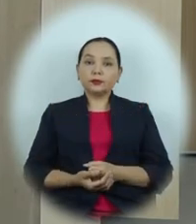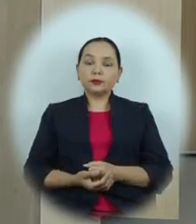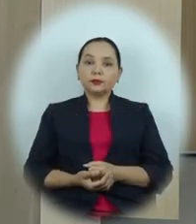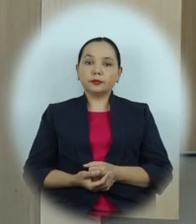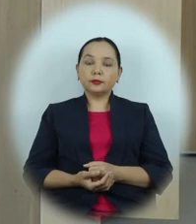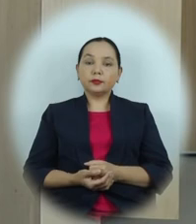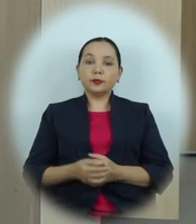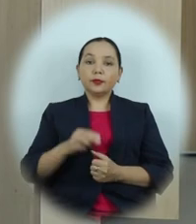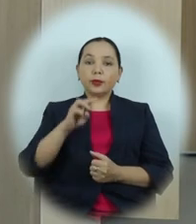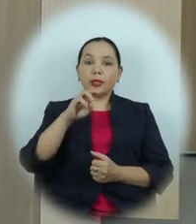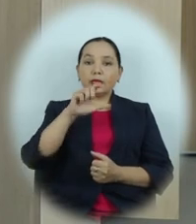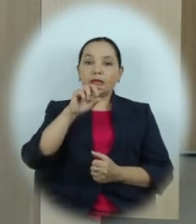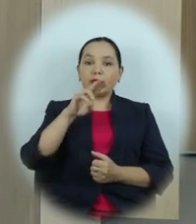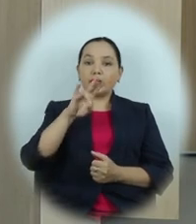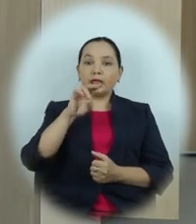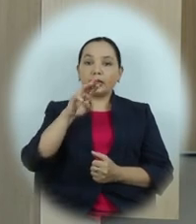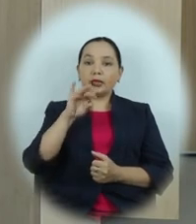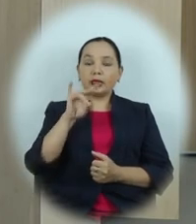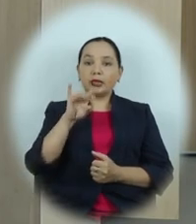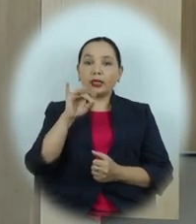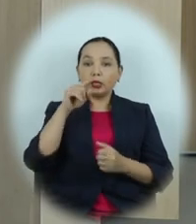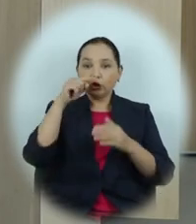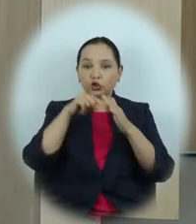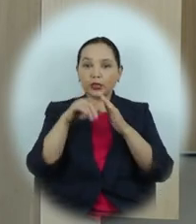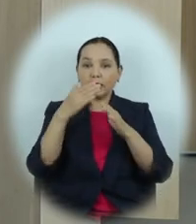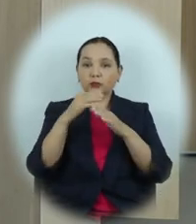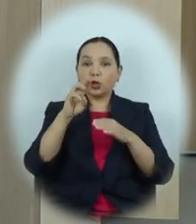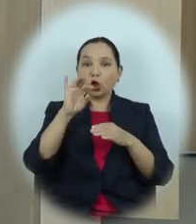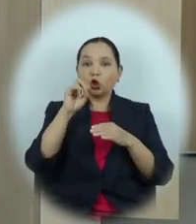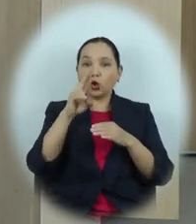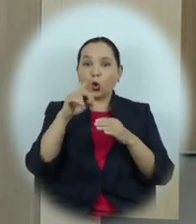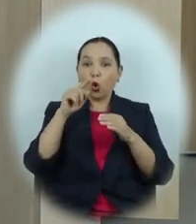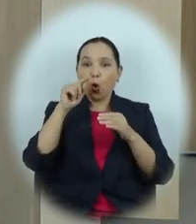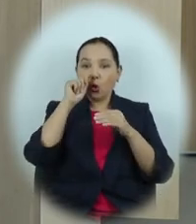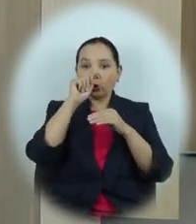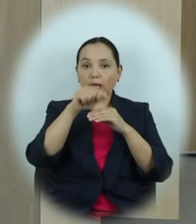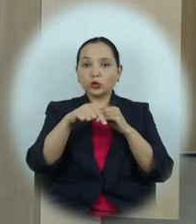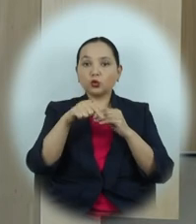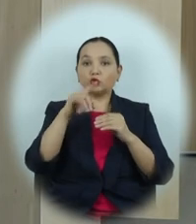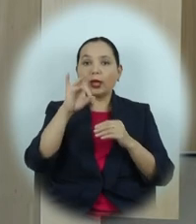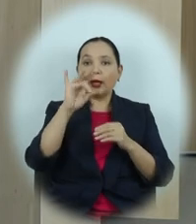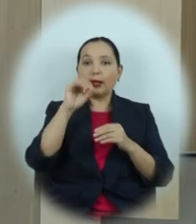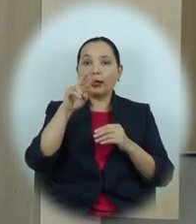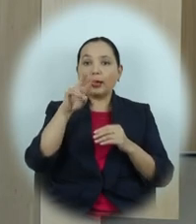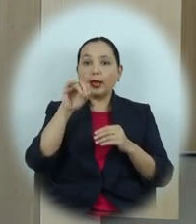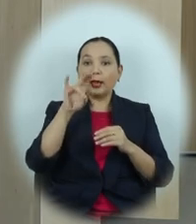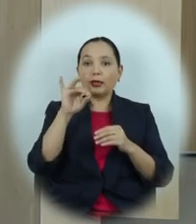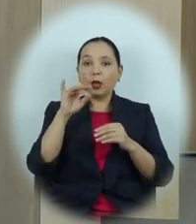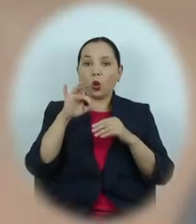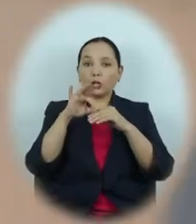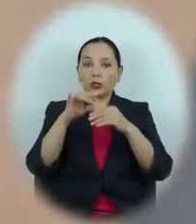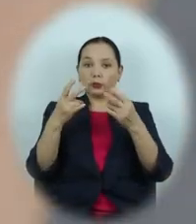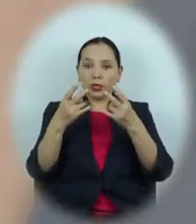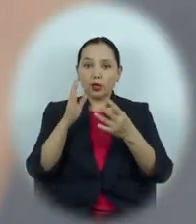buni tentni ichak qismini, ya'ni tok o'tkazuvchi releni tentga joylashtirib olishimiz kerak bo'ladi.